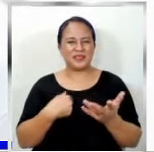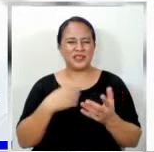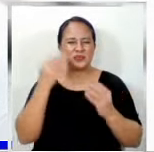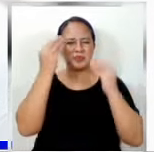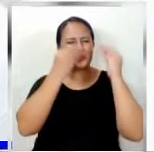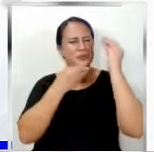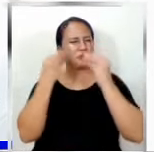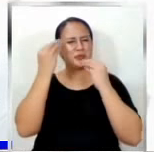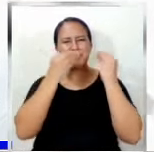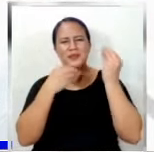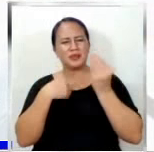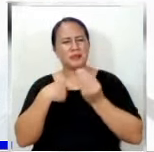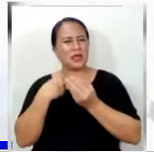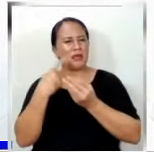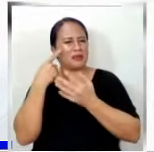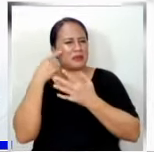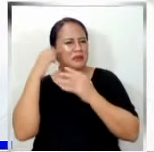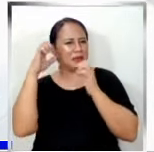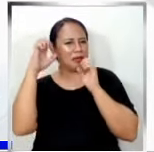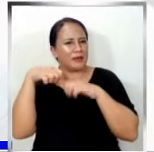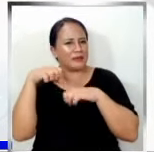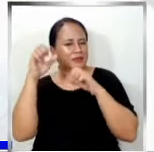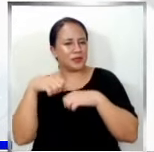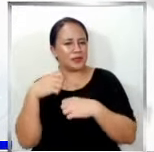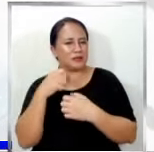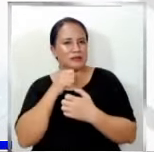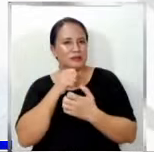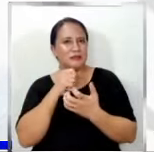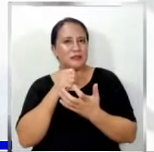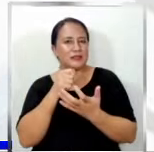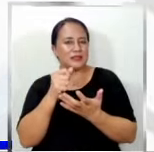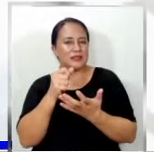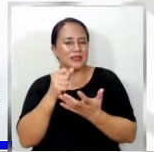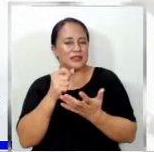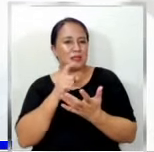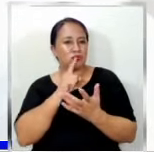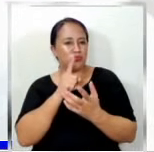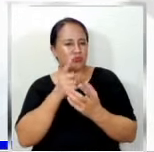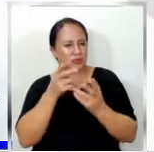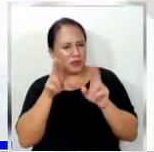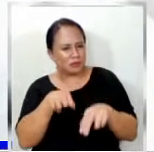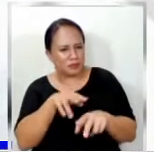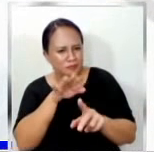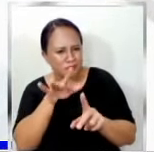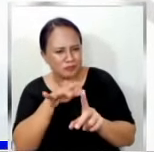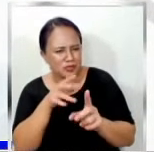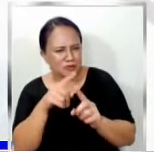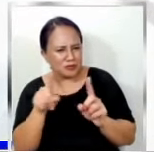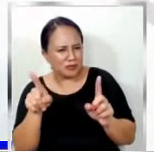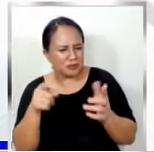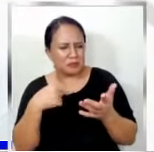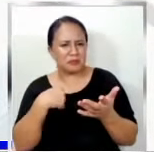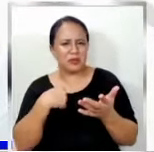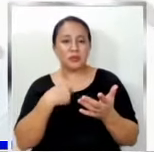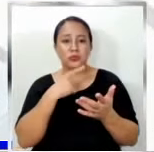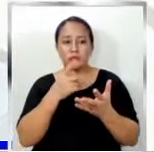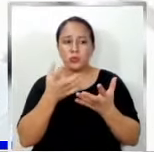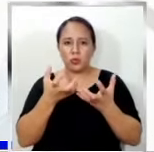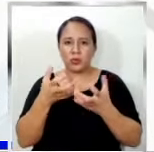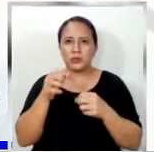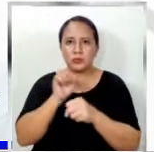yung expectations niya kasi, hindi talaga yun yung nangyayari. And gusto pa rin naman talaga niya mag-work.